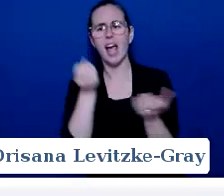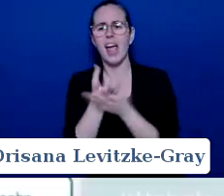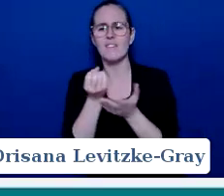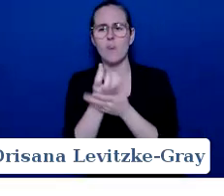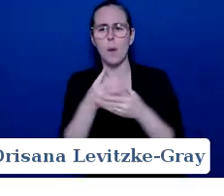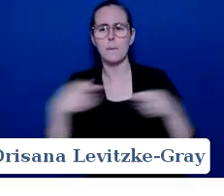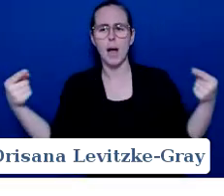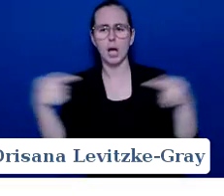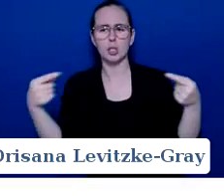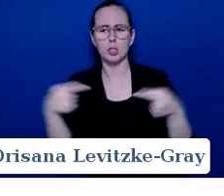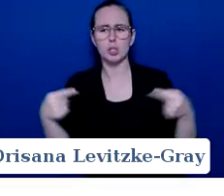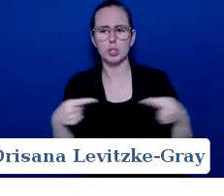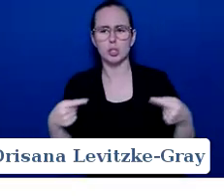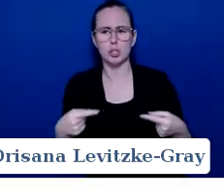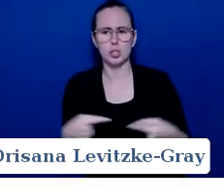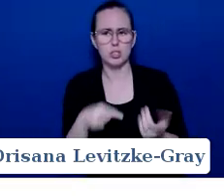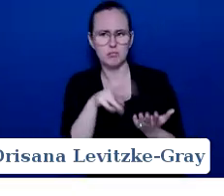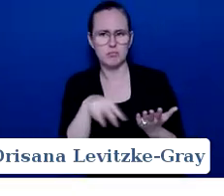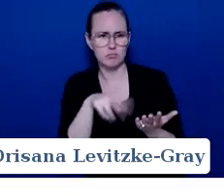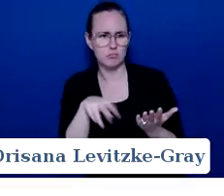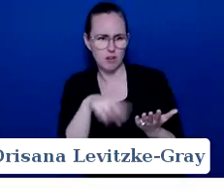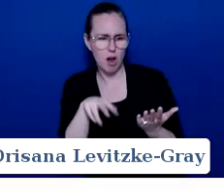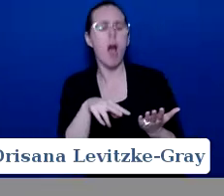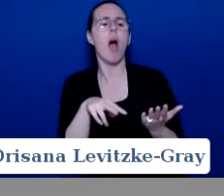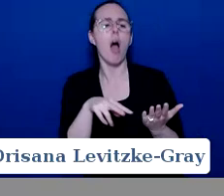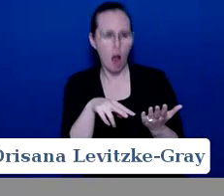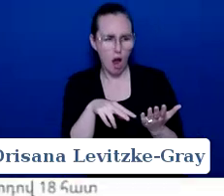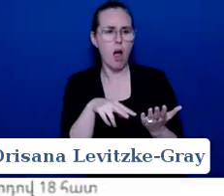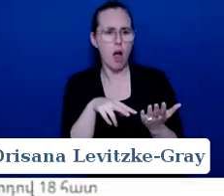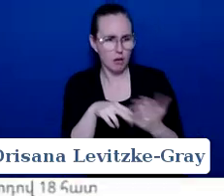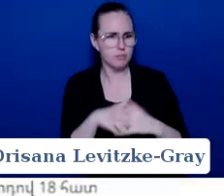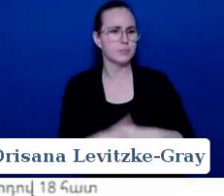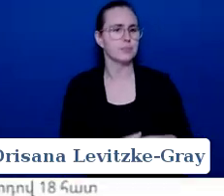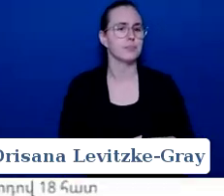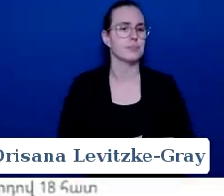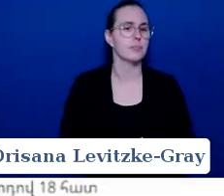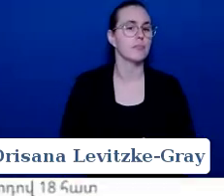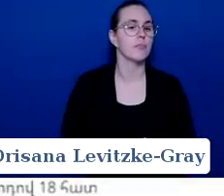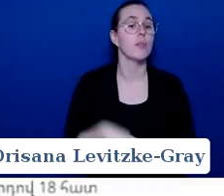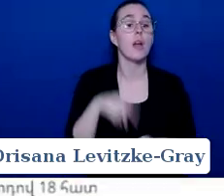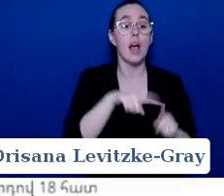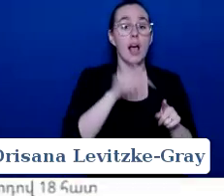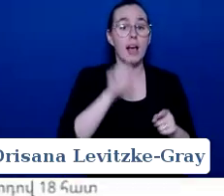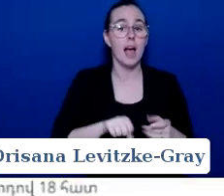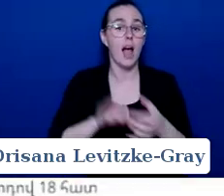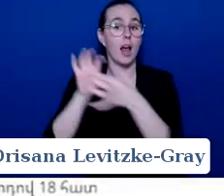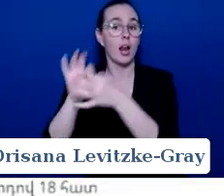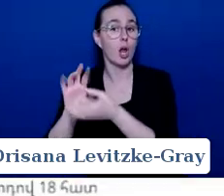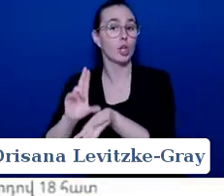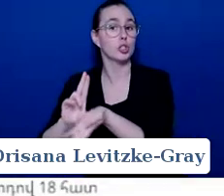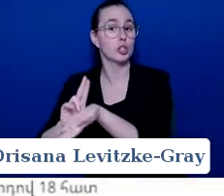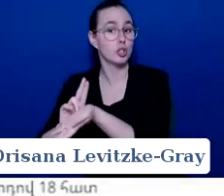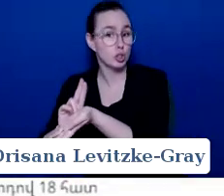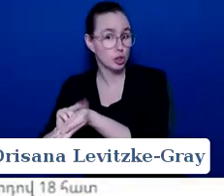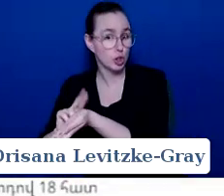developing a case and deciding which types of the protocol should be used. Լրացնում այն, ընտրում հանձնաժողովի ոլորտային բժիշկներին